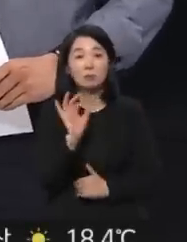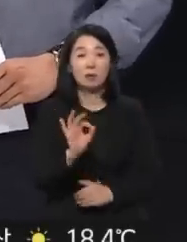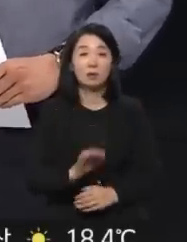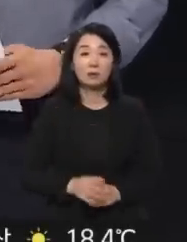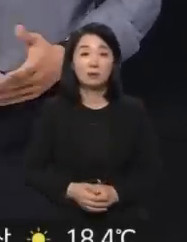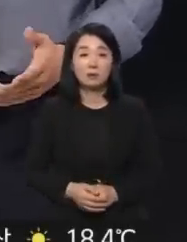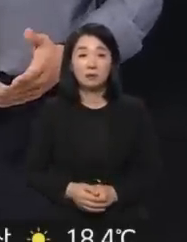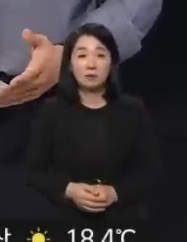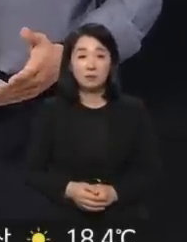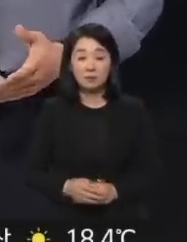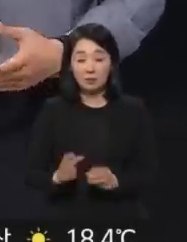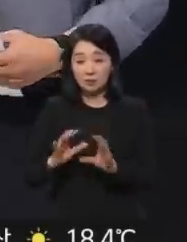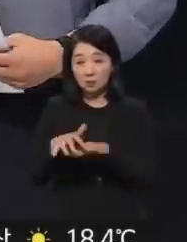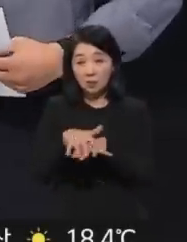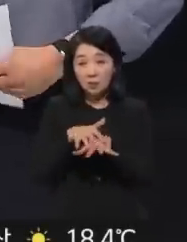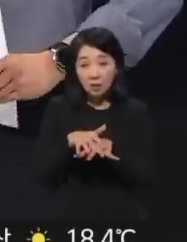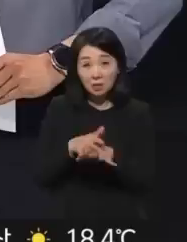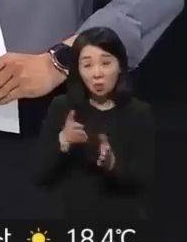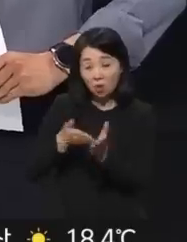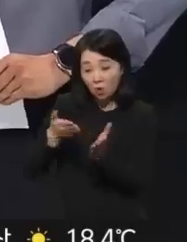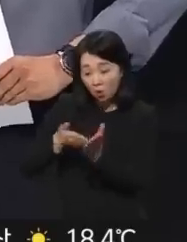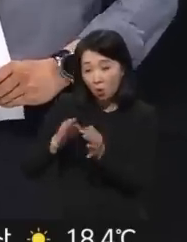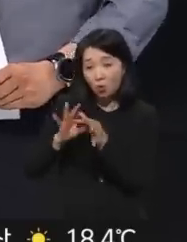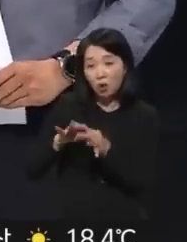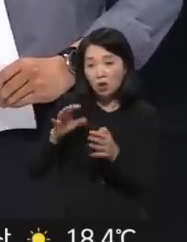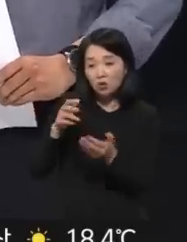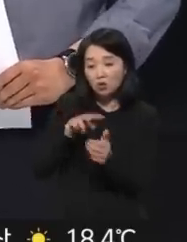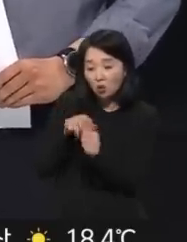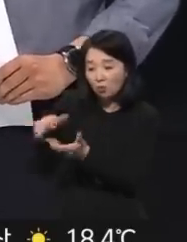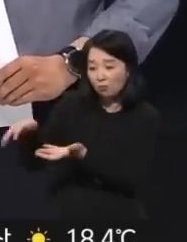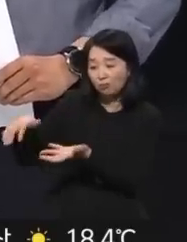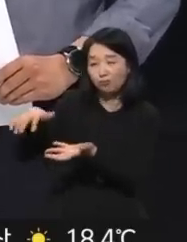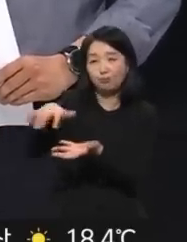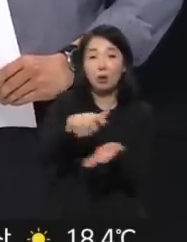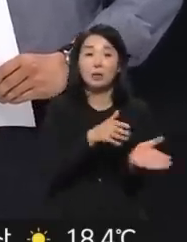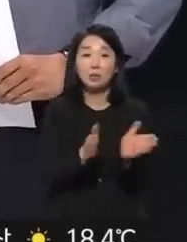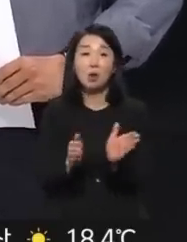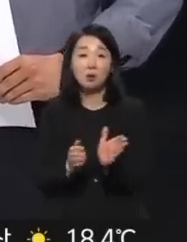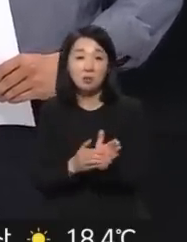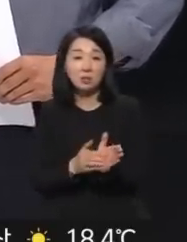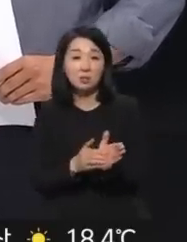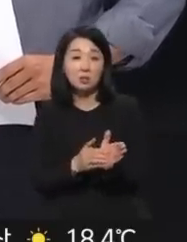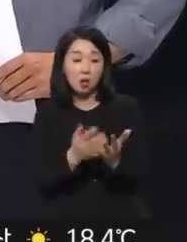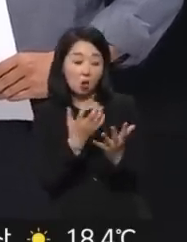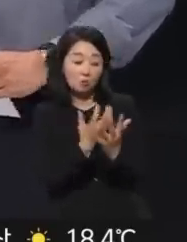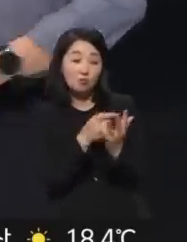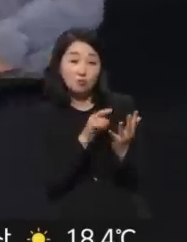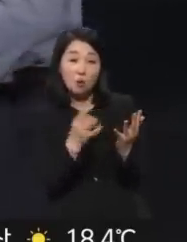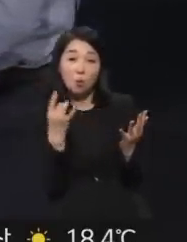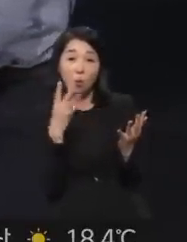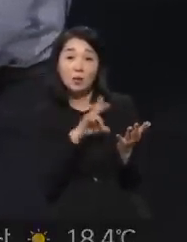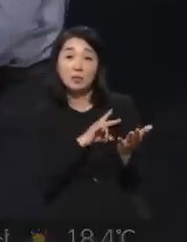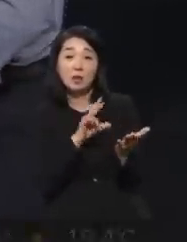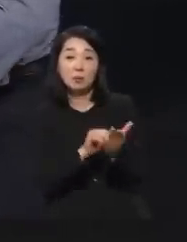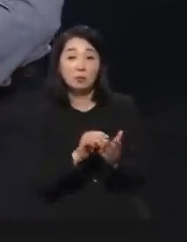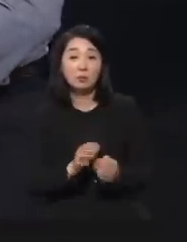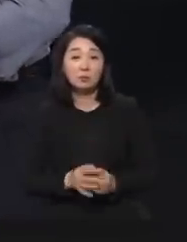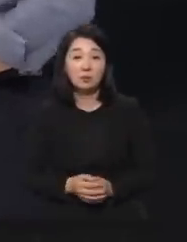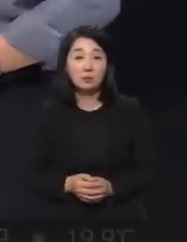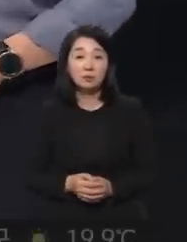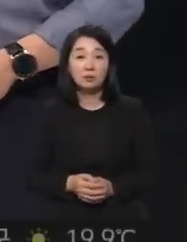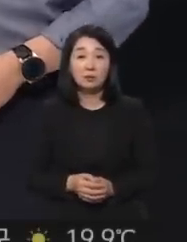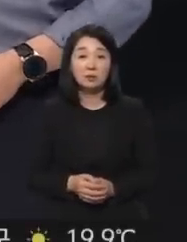살펴볼까요? 시민단체와 여론 동향 등의 정보를 수집해 정리한 문서인데요. 해당 문건의 원래 제목,